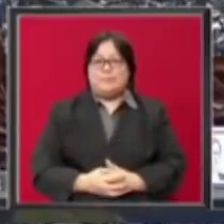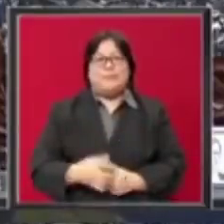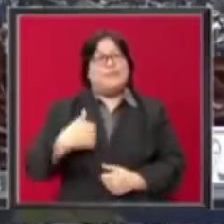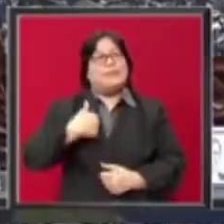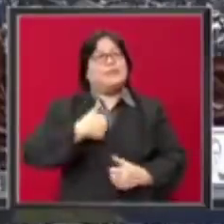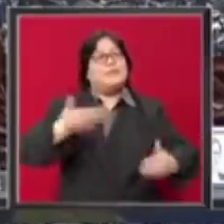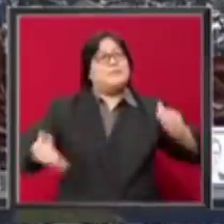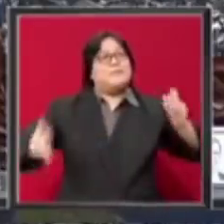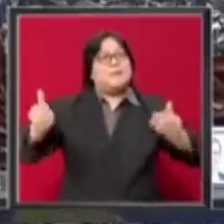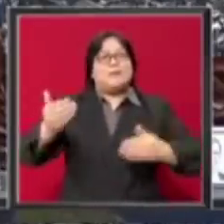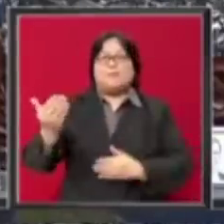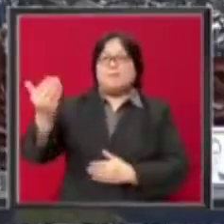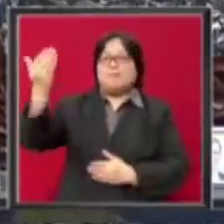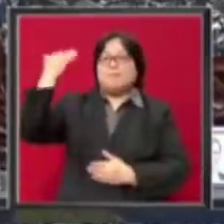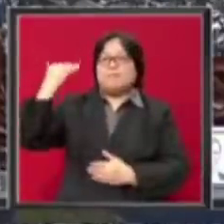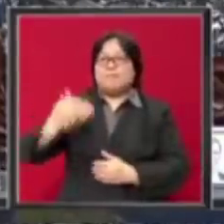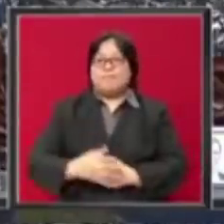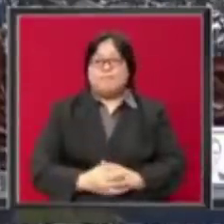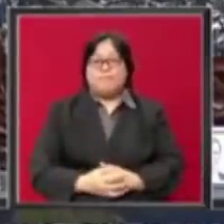Kita bandingkan dulu